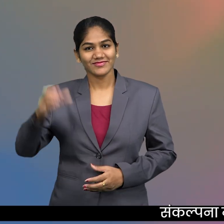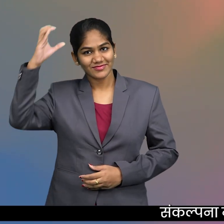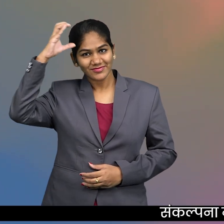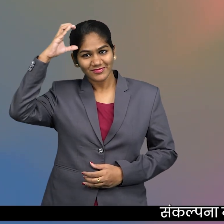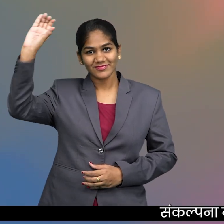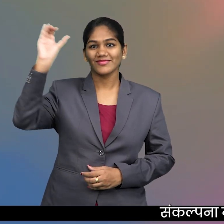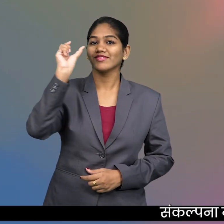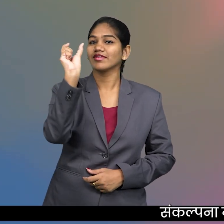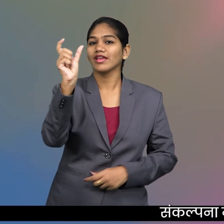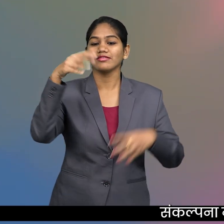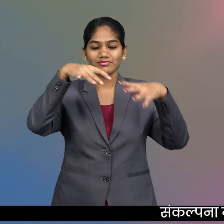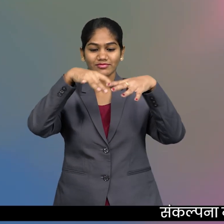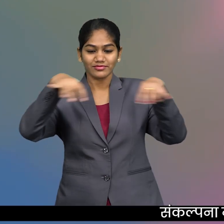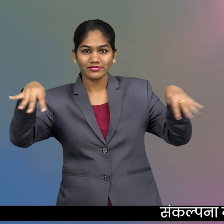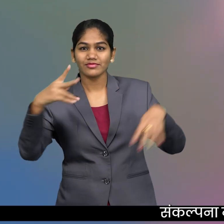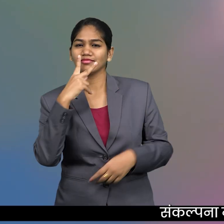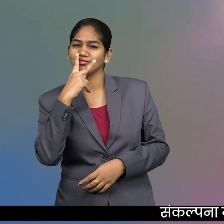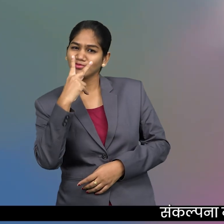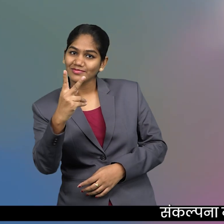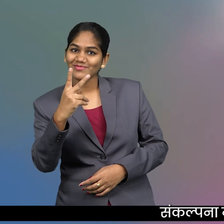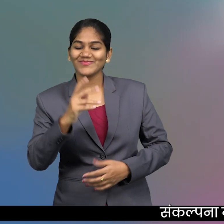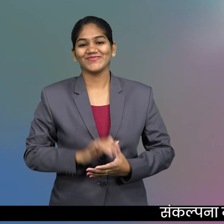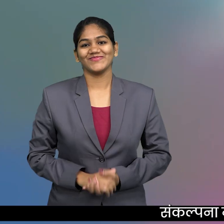संकल्पना नकाशाचे निरीक्षण करा.